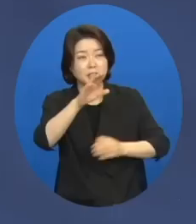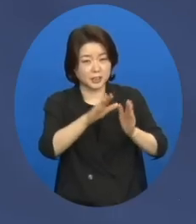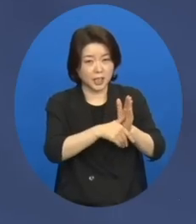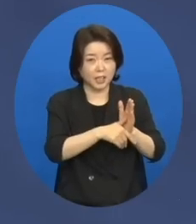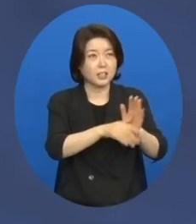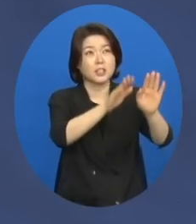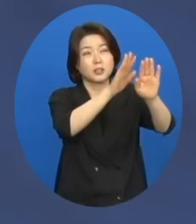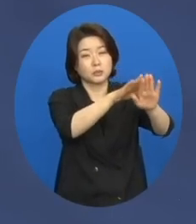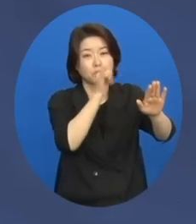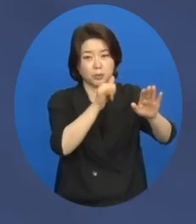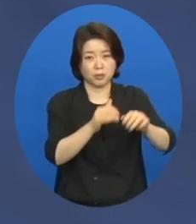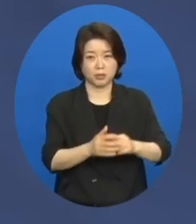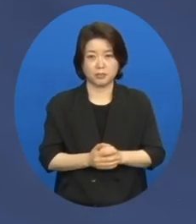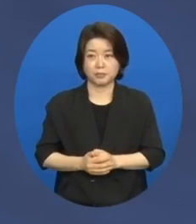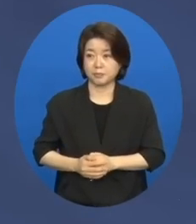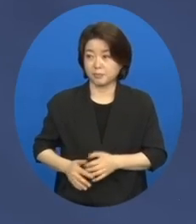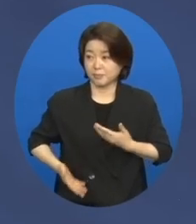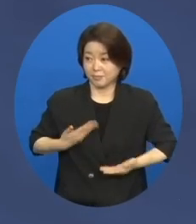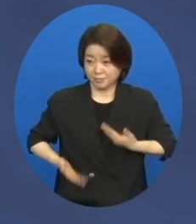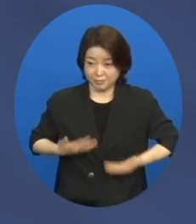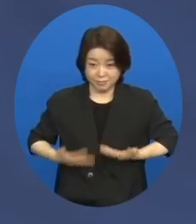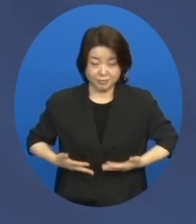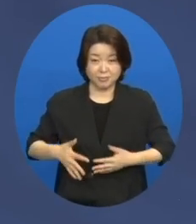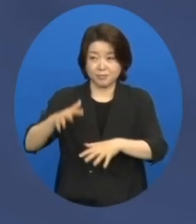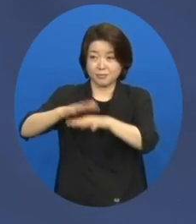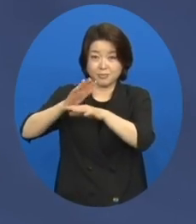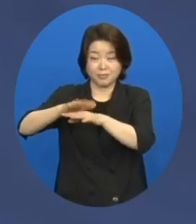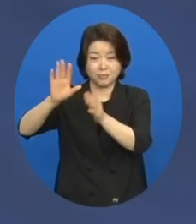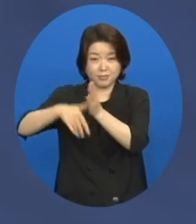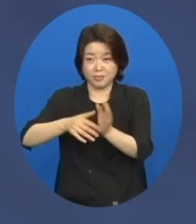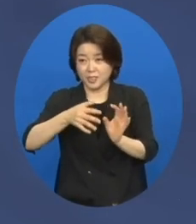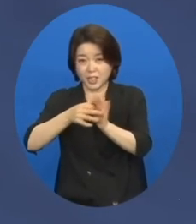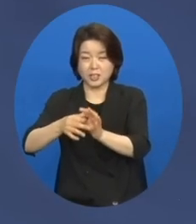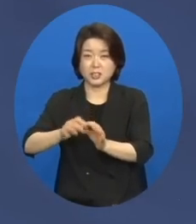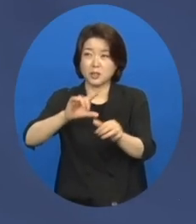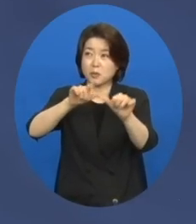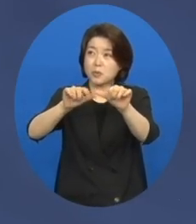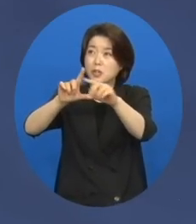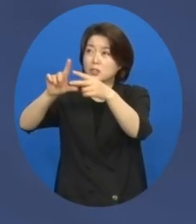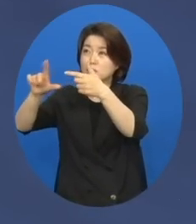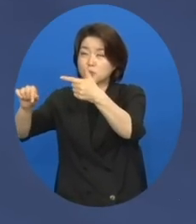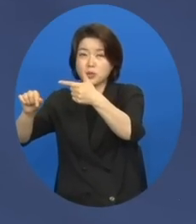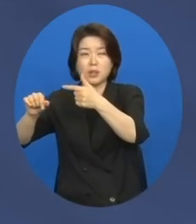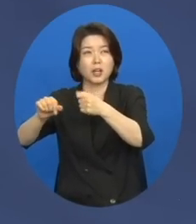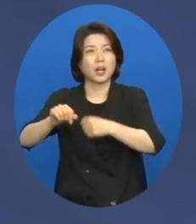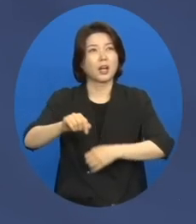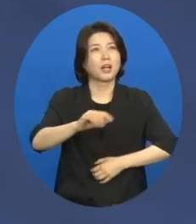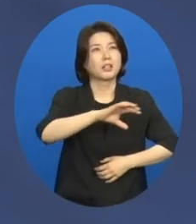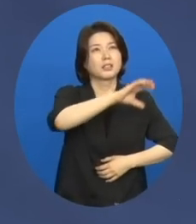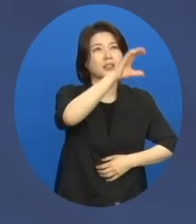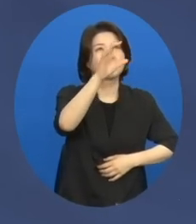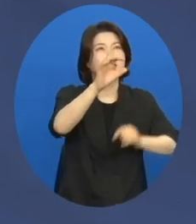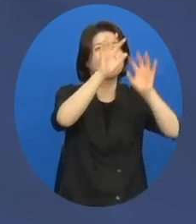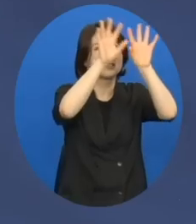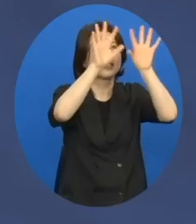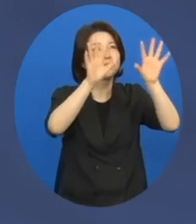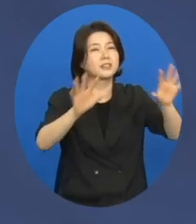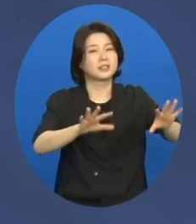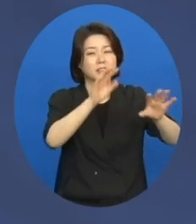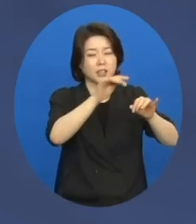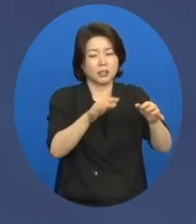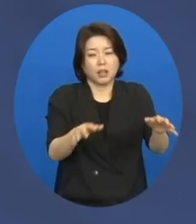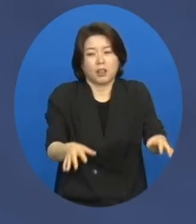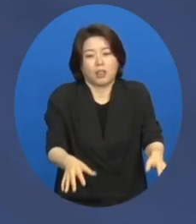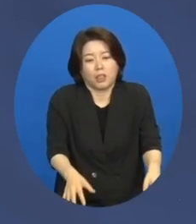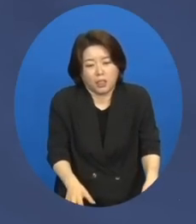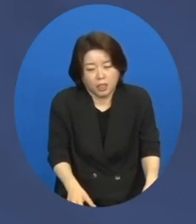만나면 하루하루 미루다가 땀이 피칠 나는 5월, 6월까지 크리스마스 추리가 먼지가 뽀얗게 낀 채로 이렇게 늘어져